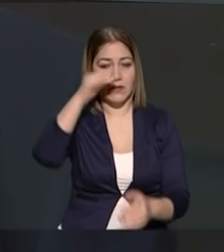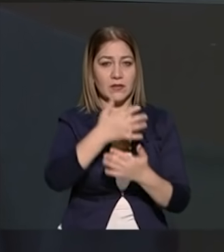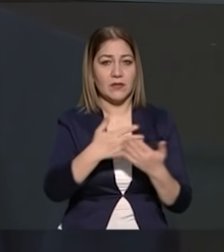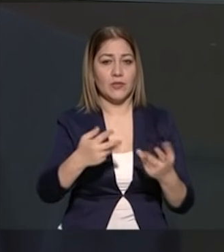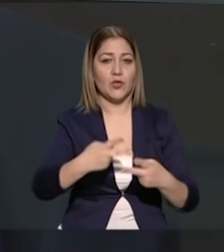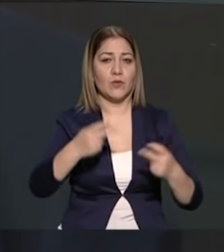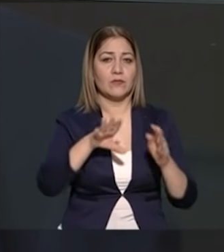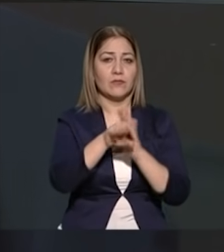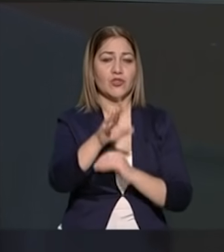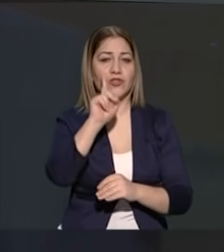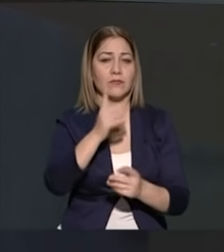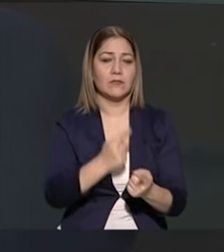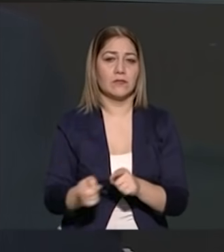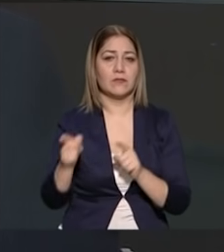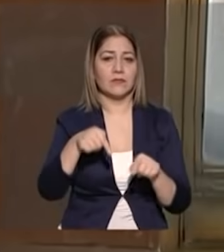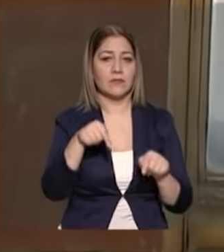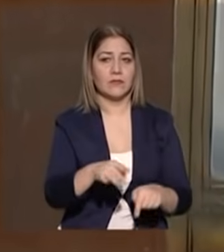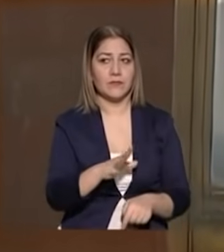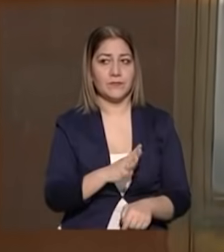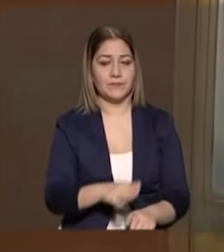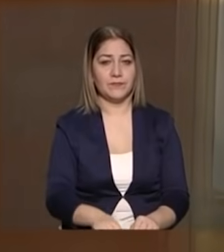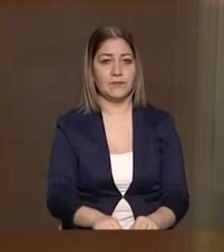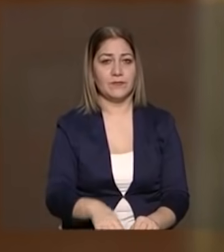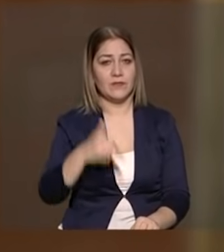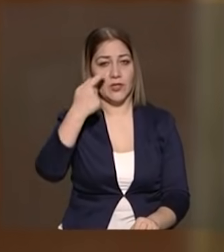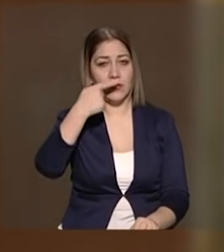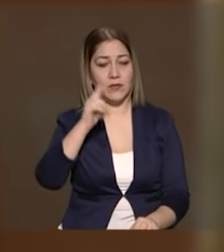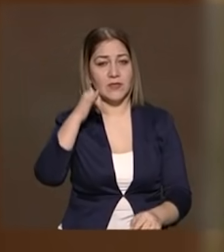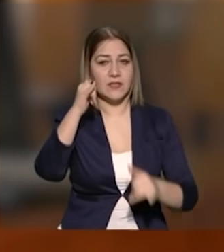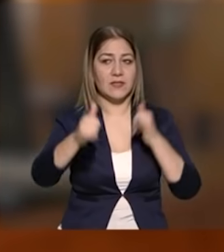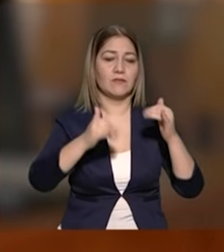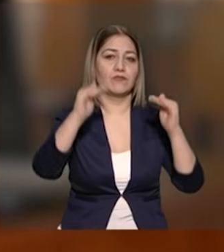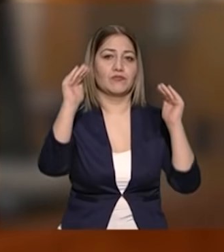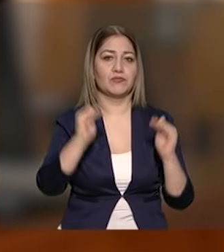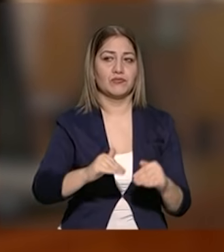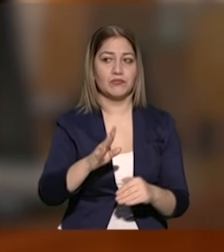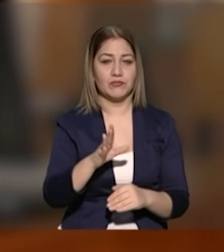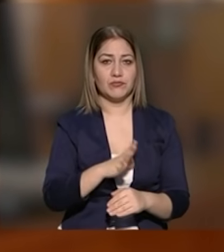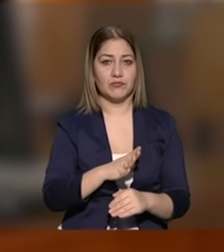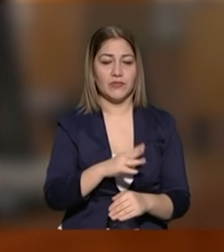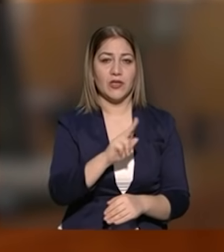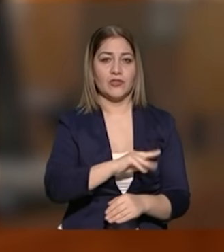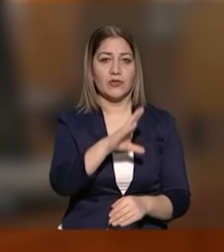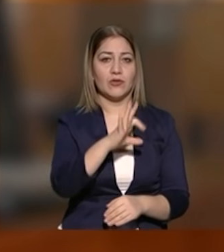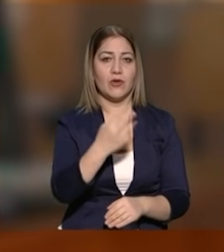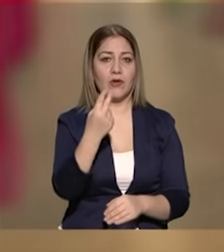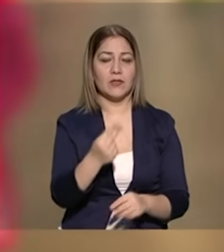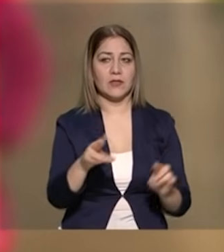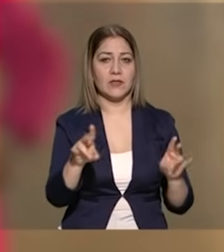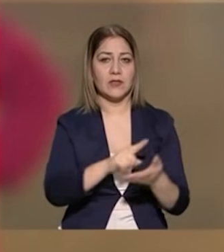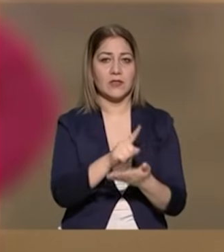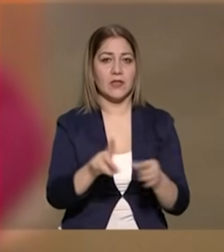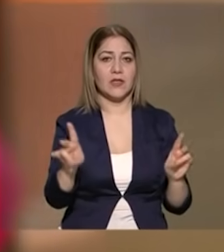տարբեր հյուրանոցներում կամ մարդկանց բնակարաններում։ Թեժգծի զանգերը ևս քչացել են, նկատում է աշխատանքի և սոցիալական